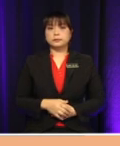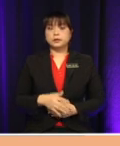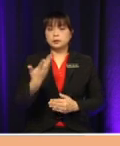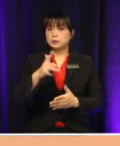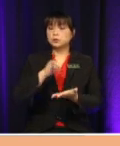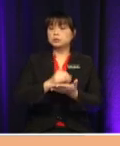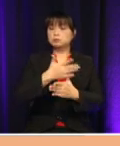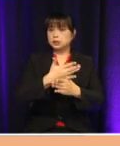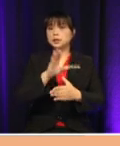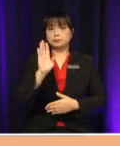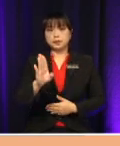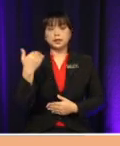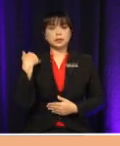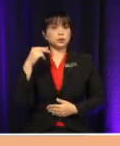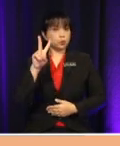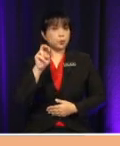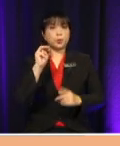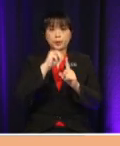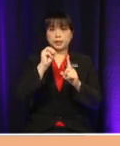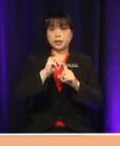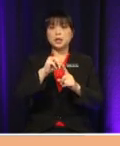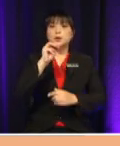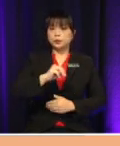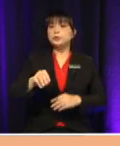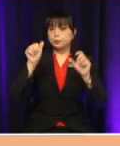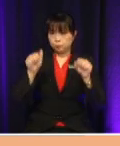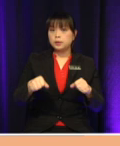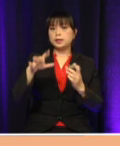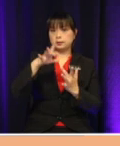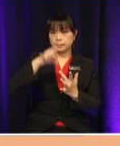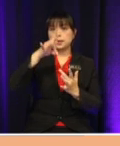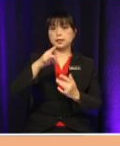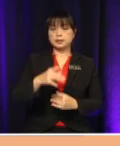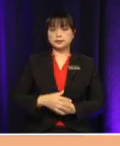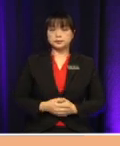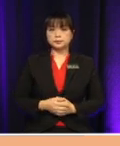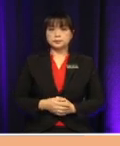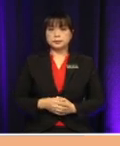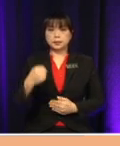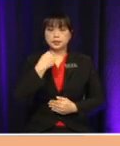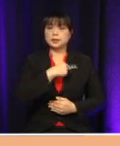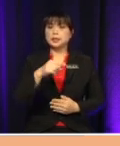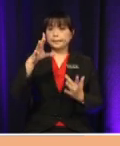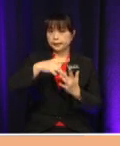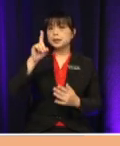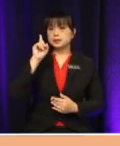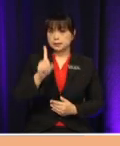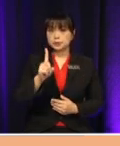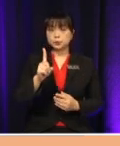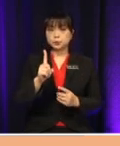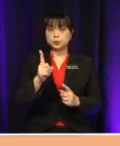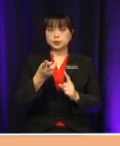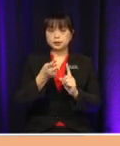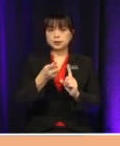tapi mereka akan memberi pilihan Hah serilek sedikit di sana ya so dia kita pilih satu daripada dua soal yang